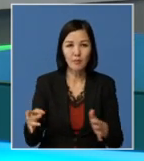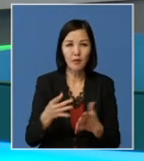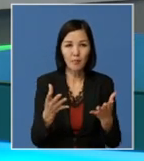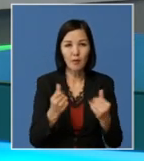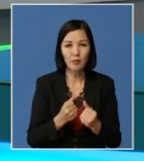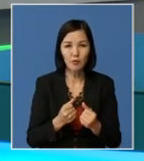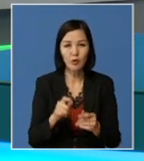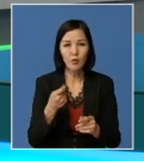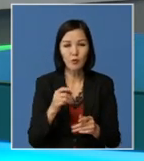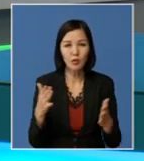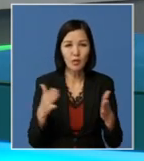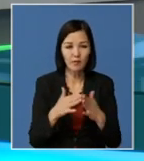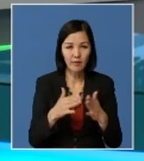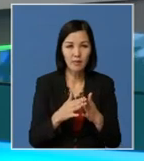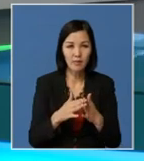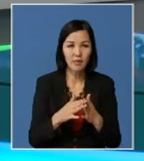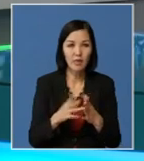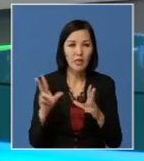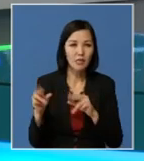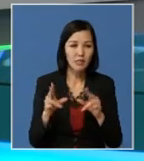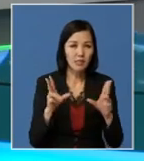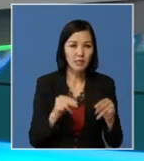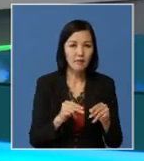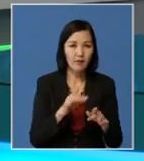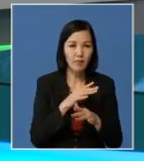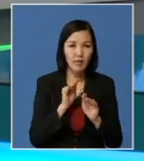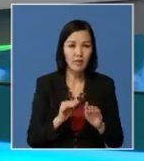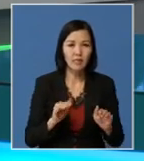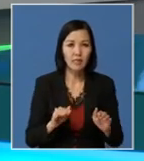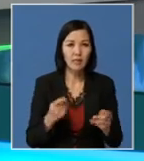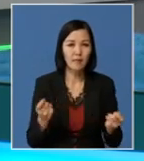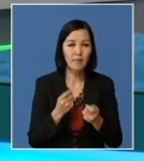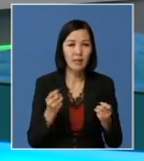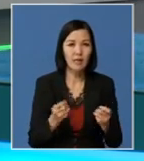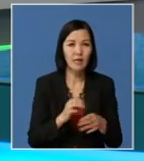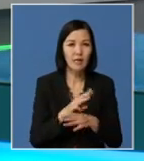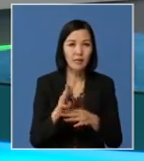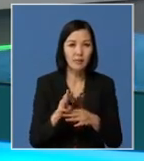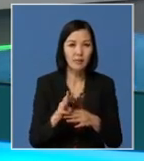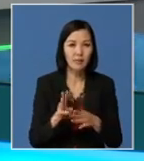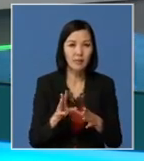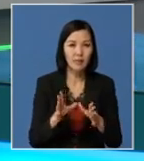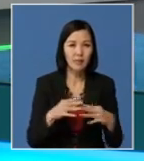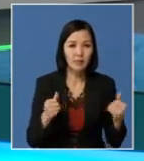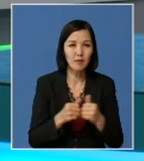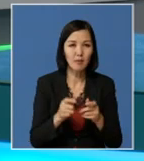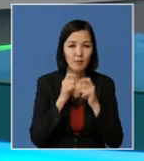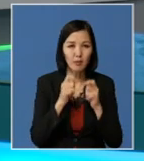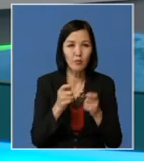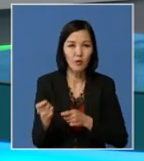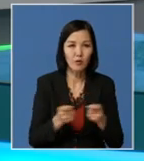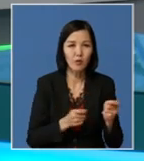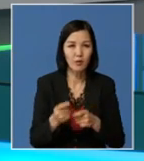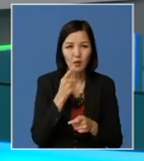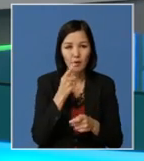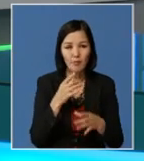получили заветные ключи от квартир. В числе счастливых новоселов – многодетные и малоимущие семьи. Такой подарок сделало руководство района в